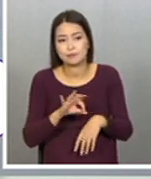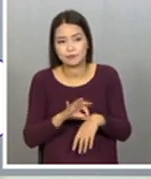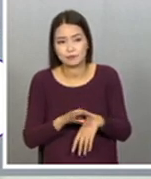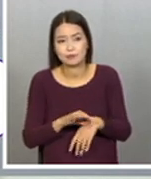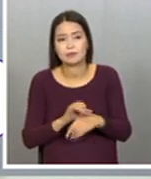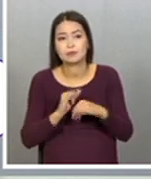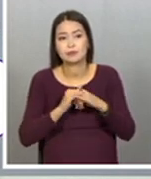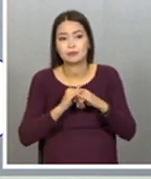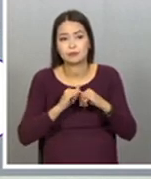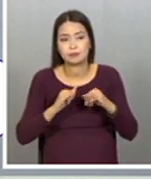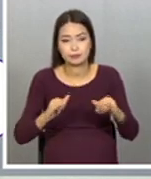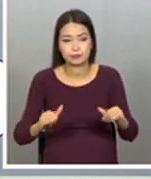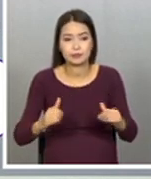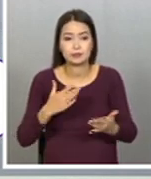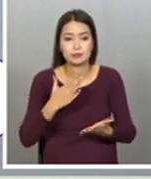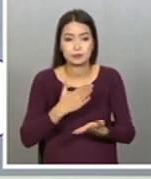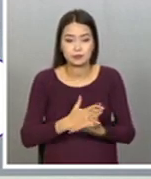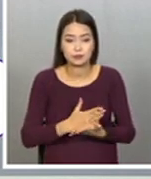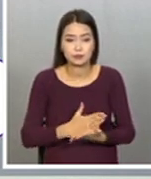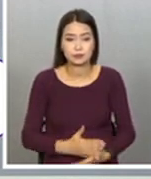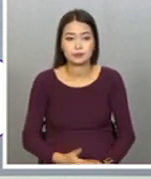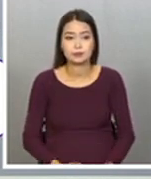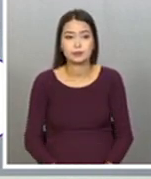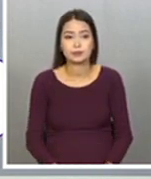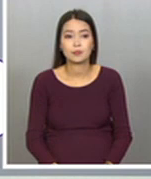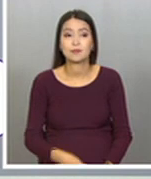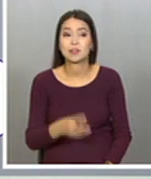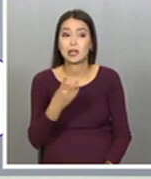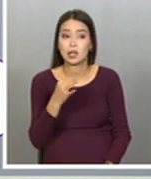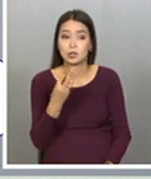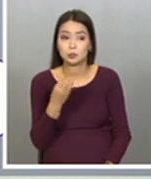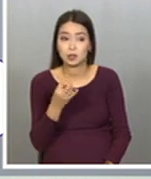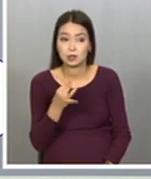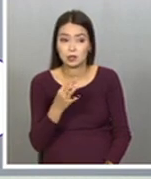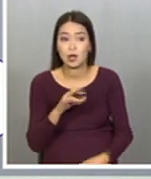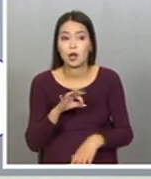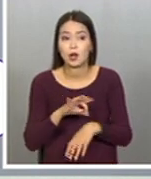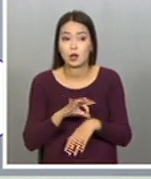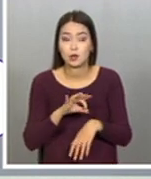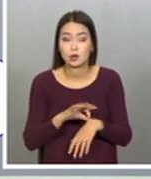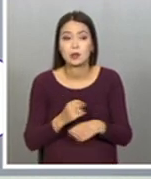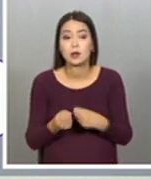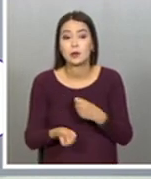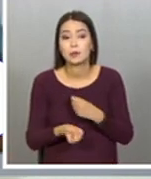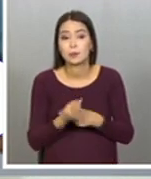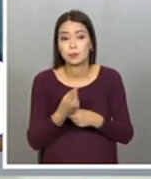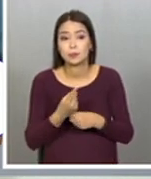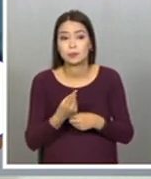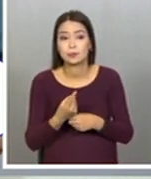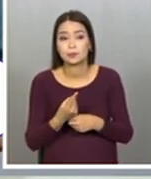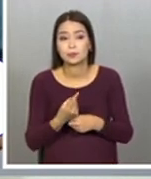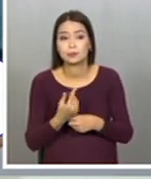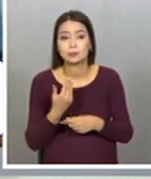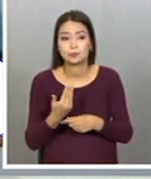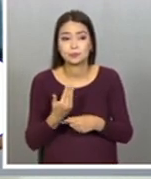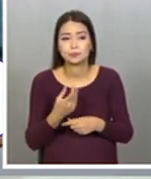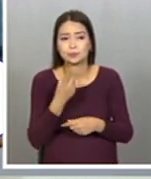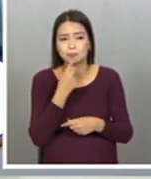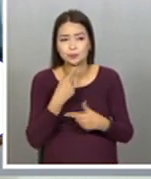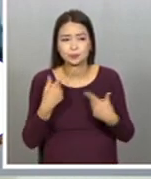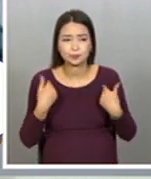қарай дамытады. Лейшманиоз ауруы пайда болған жерде дене қызарып,